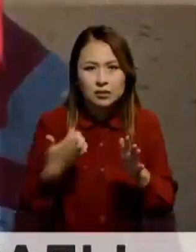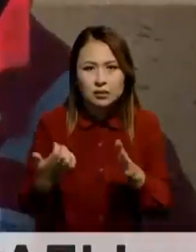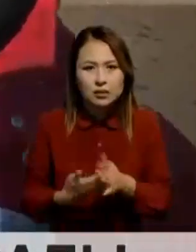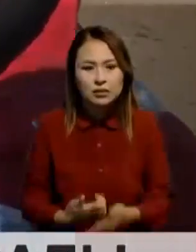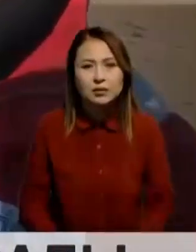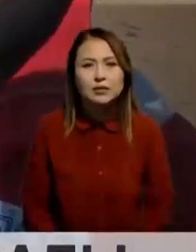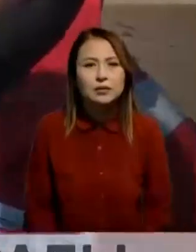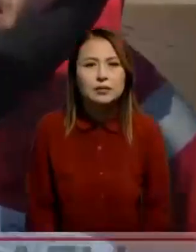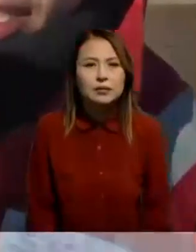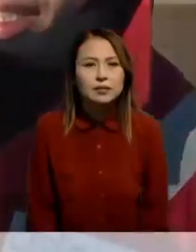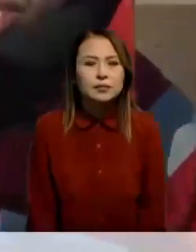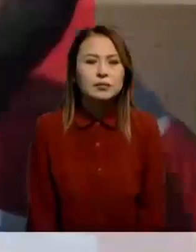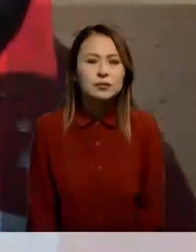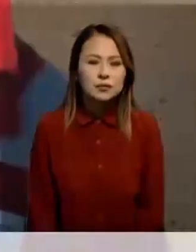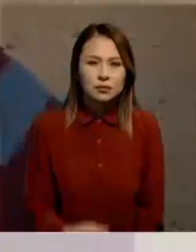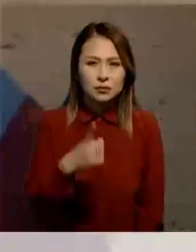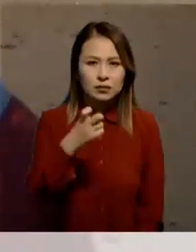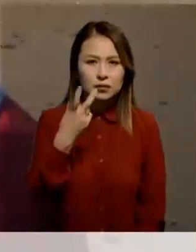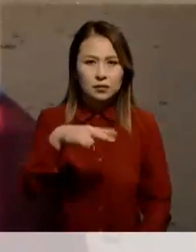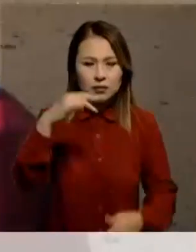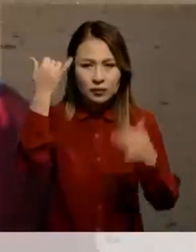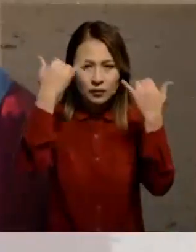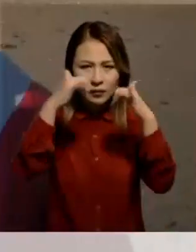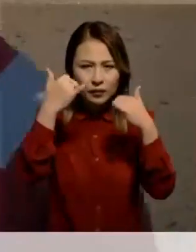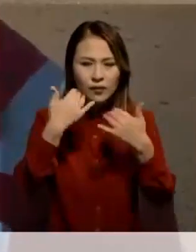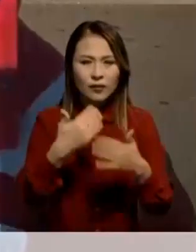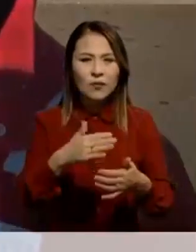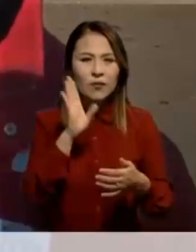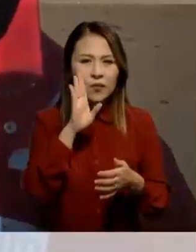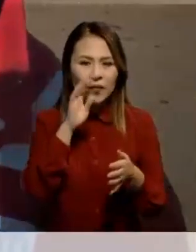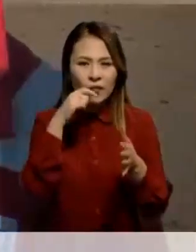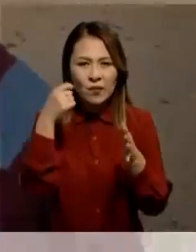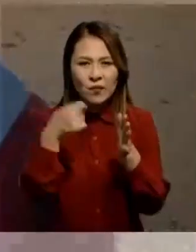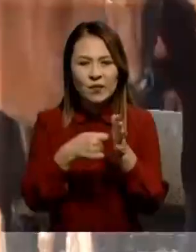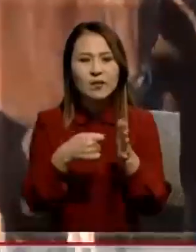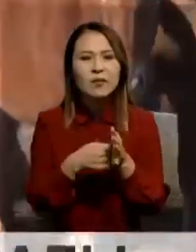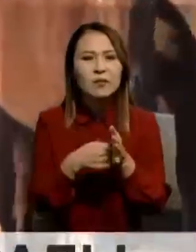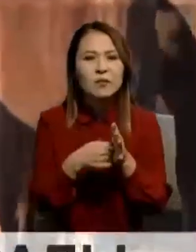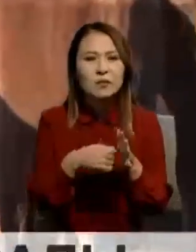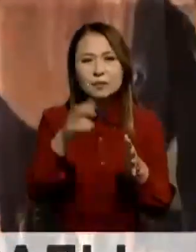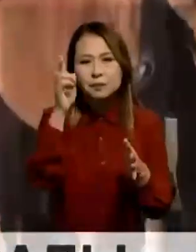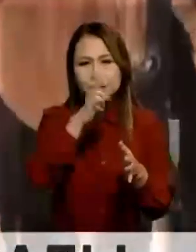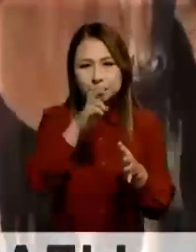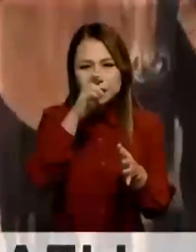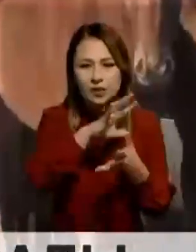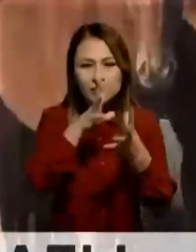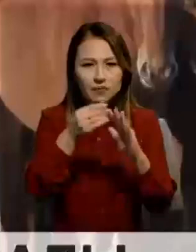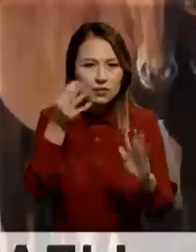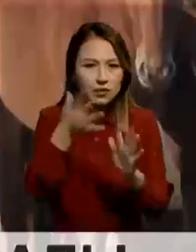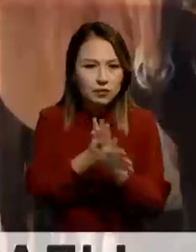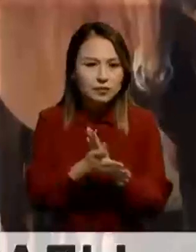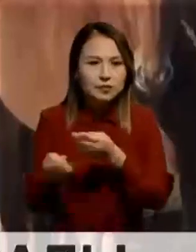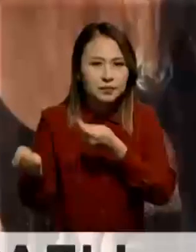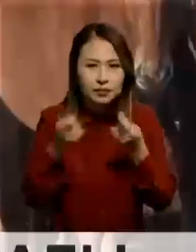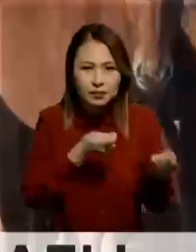bas sıyır, 3 jılkı kuduktan motordan su ішет. Ol bizge бензинге бәріне шығын, бұндай